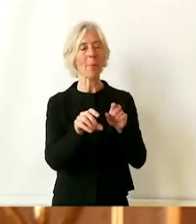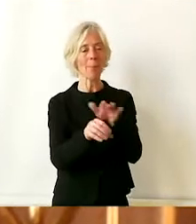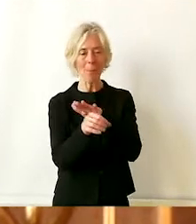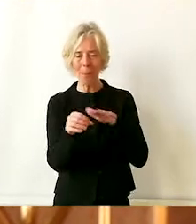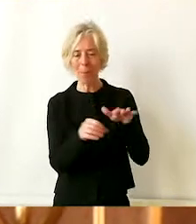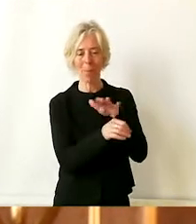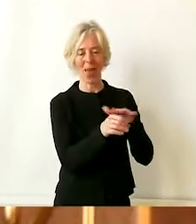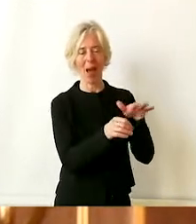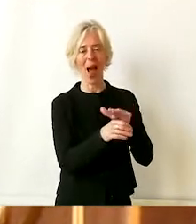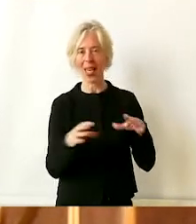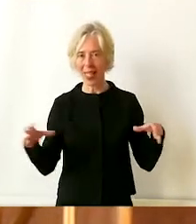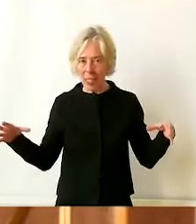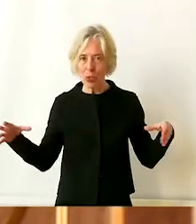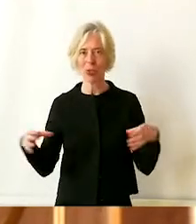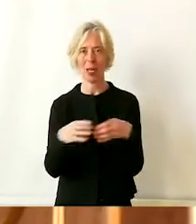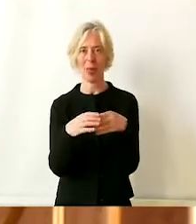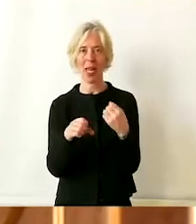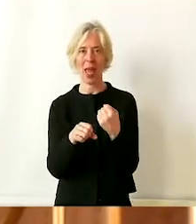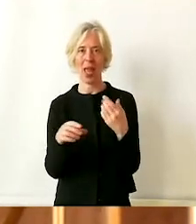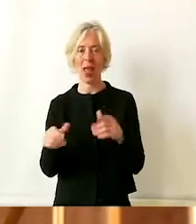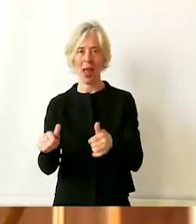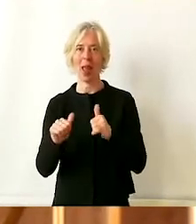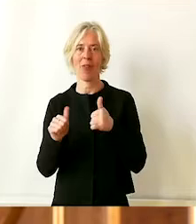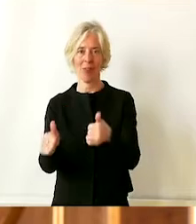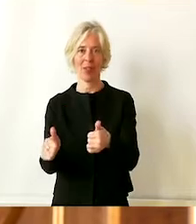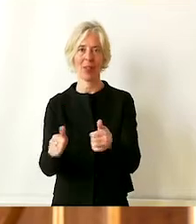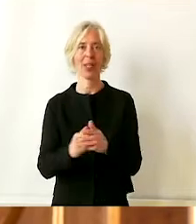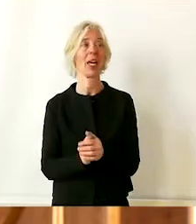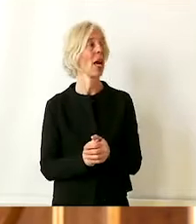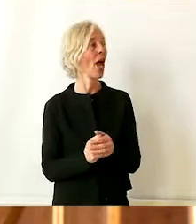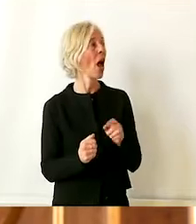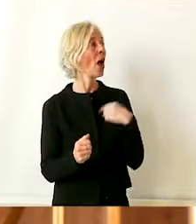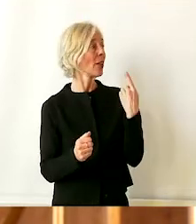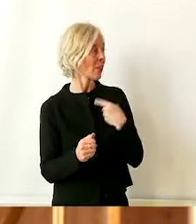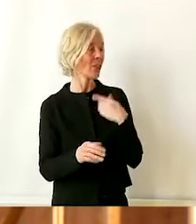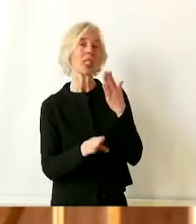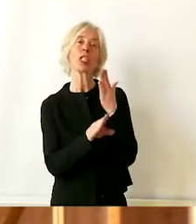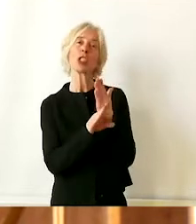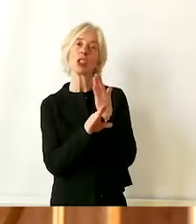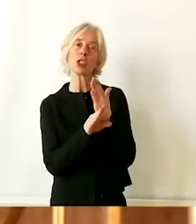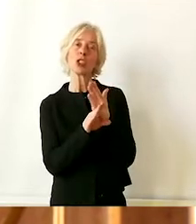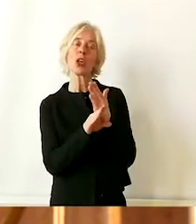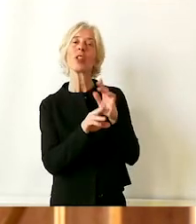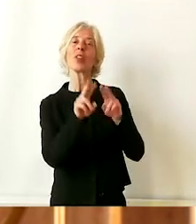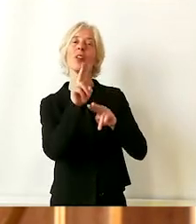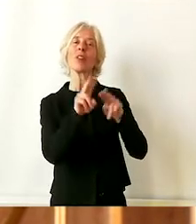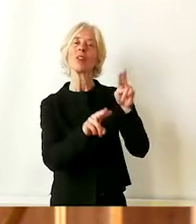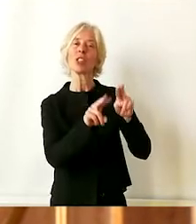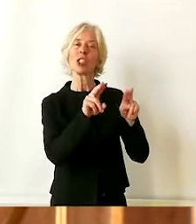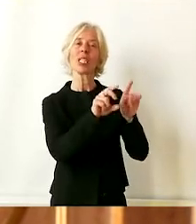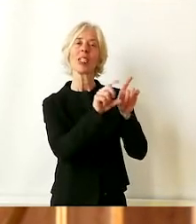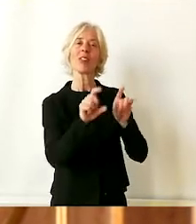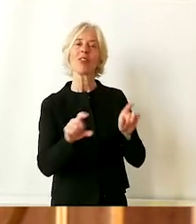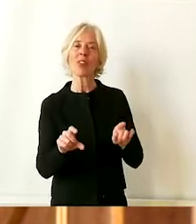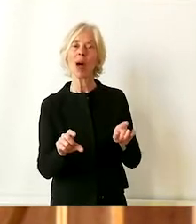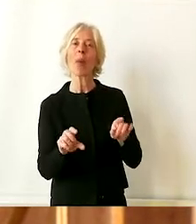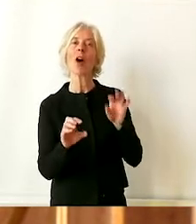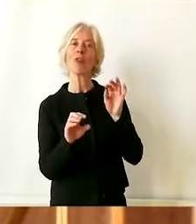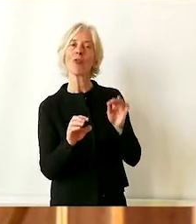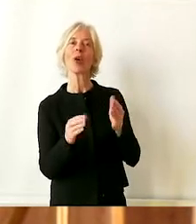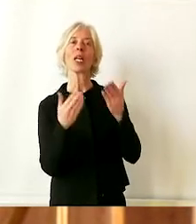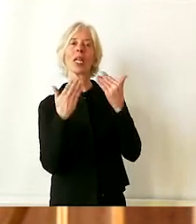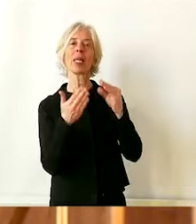haben wir parallel angefangen, Gespräche zu führen zum Klimapakt. Und das Schöne war, ja, man hat offene Türen eingerannt. Und ich